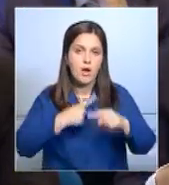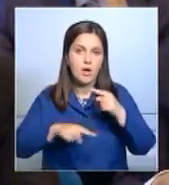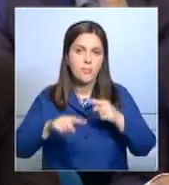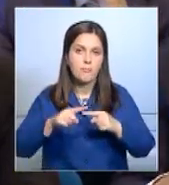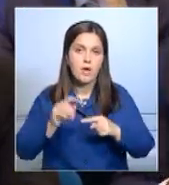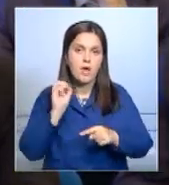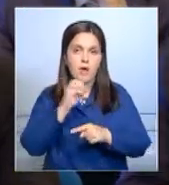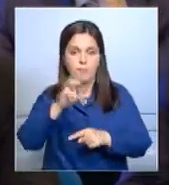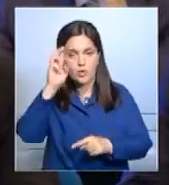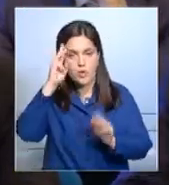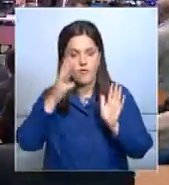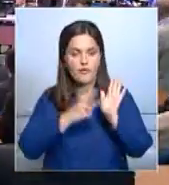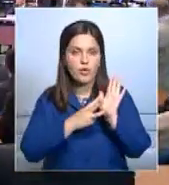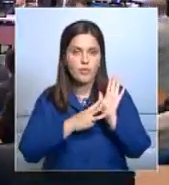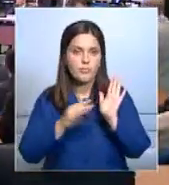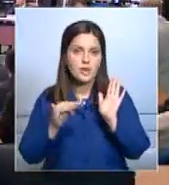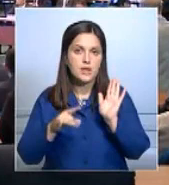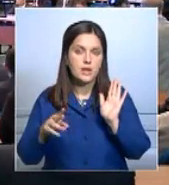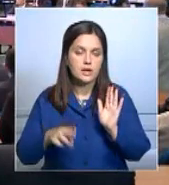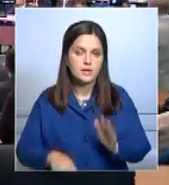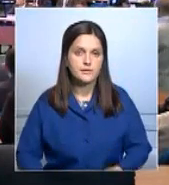возмещено 8 миллиардов.